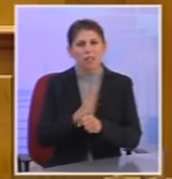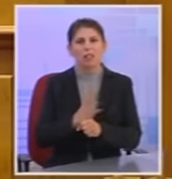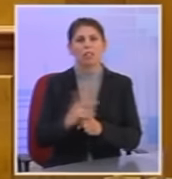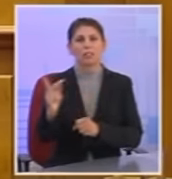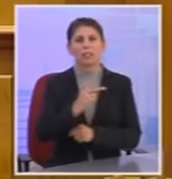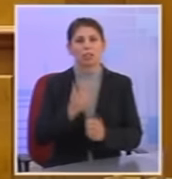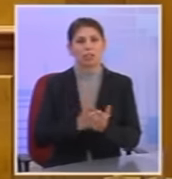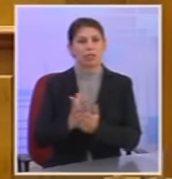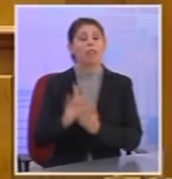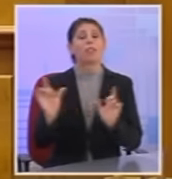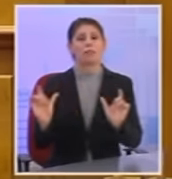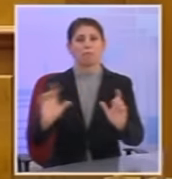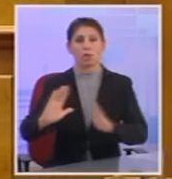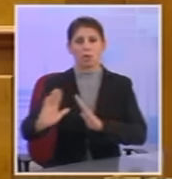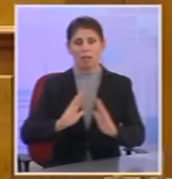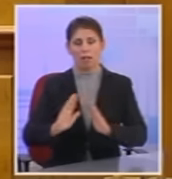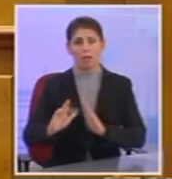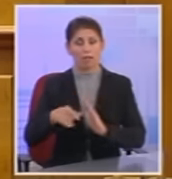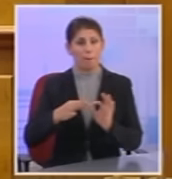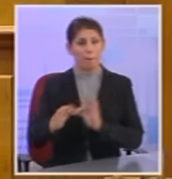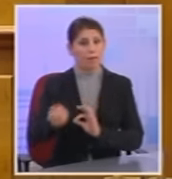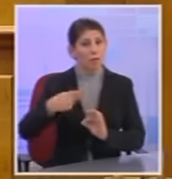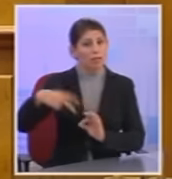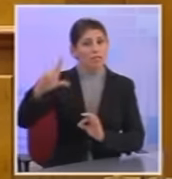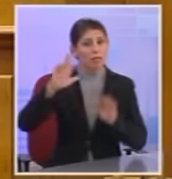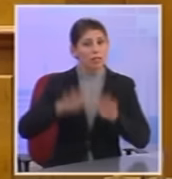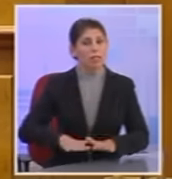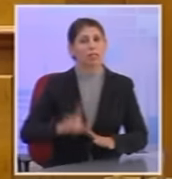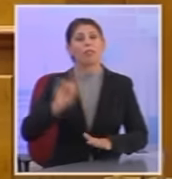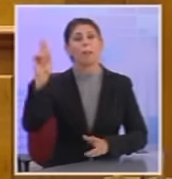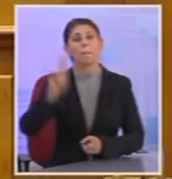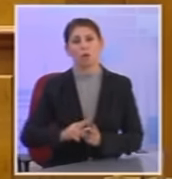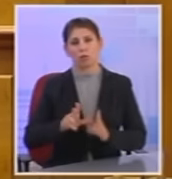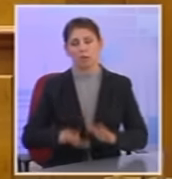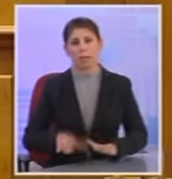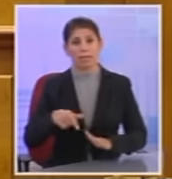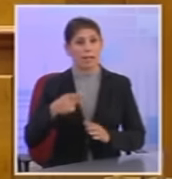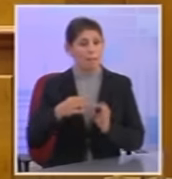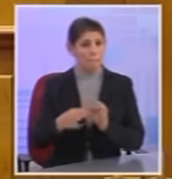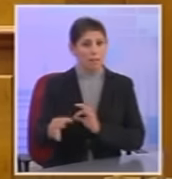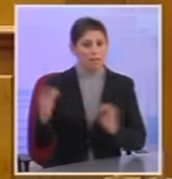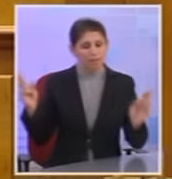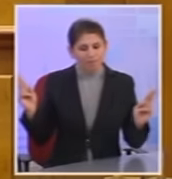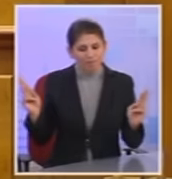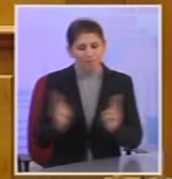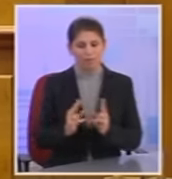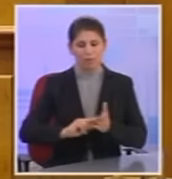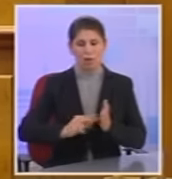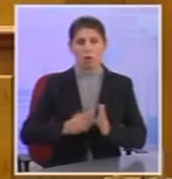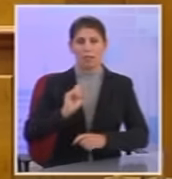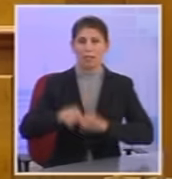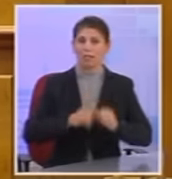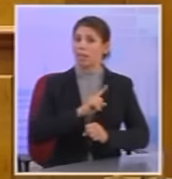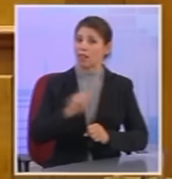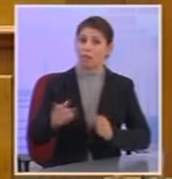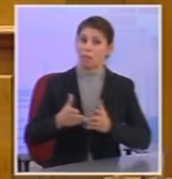δικαιοσύνη, δεν τη θωρακίζουν. Είναι μέτρα που αυξάνουν την ανεργία, δεν την μειώνουν. Είναι μέτρα που συρρυκνώνουν την οικονομική δραστηριότητα,